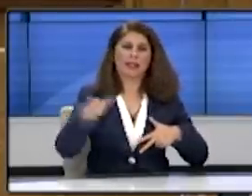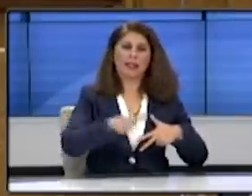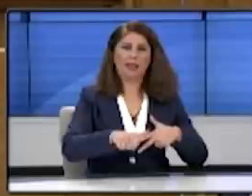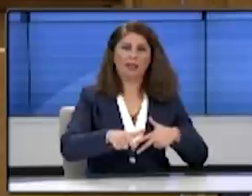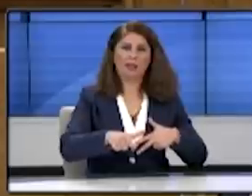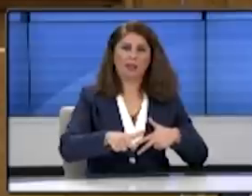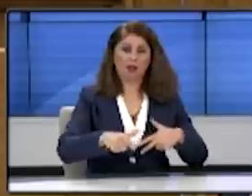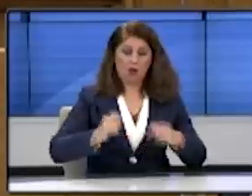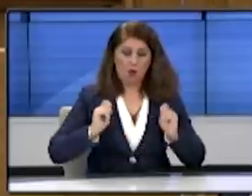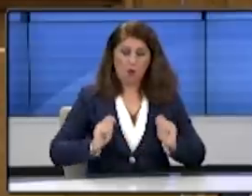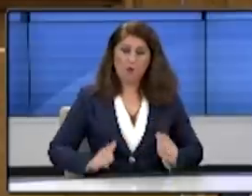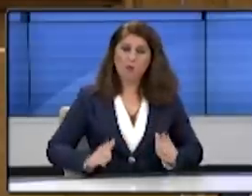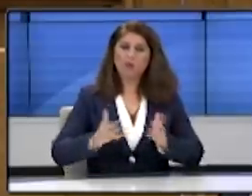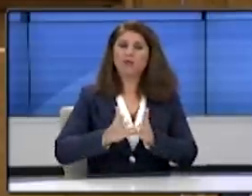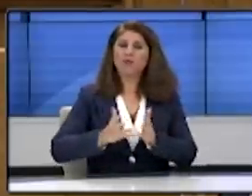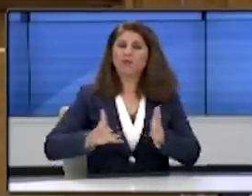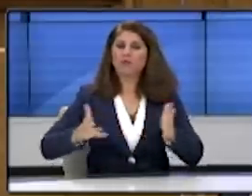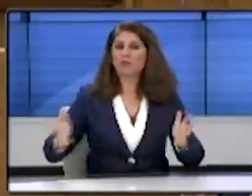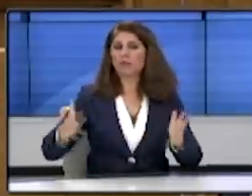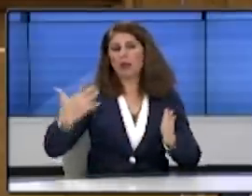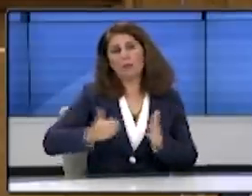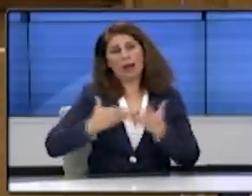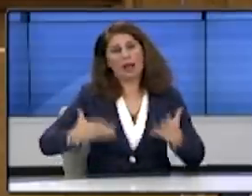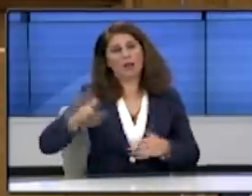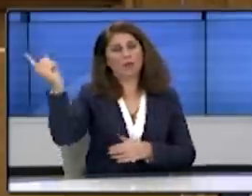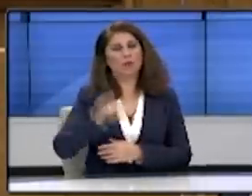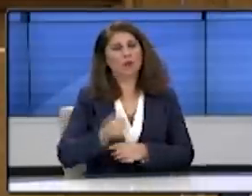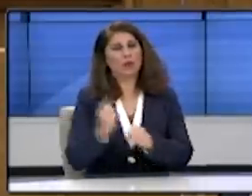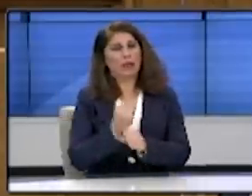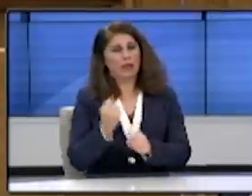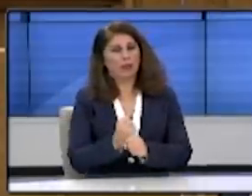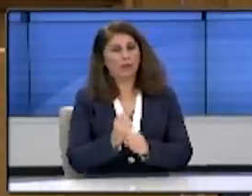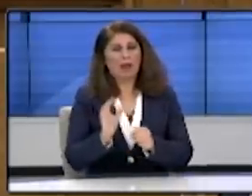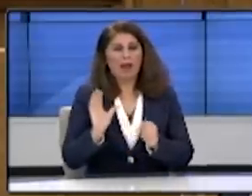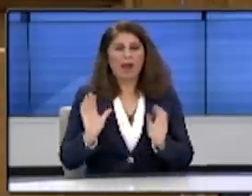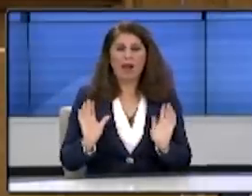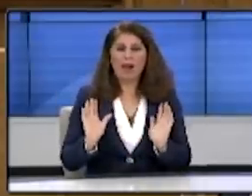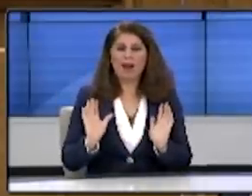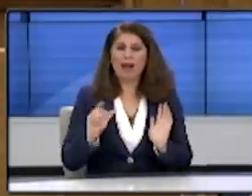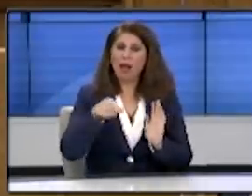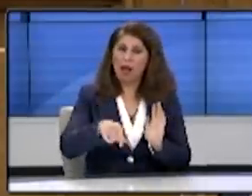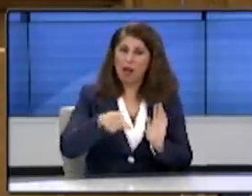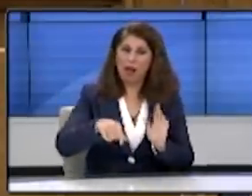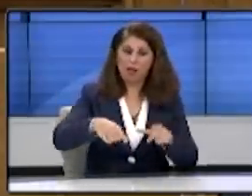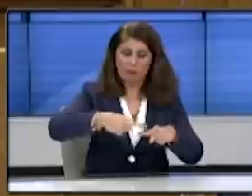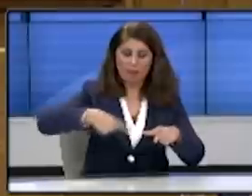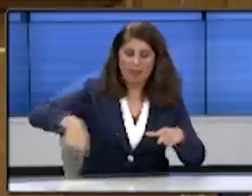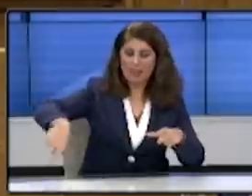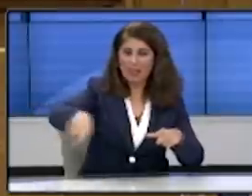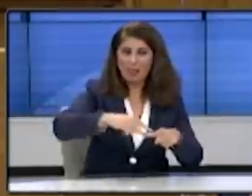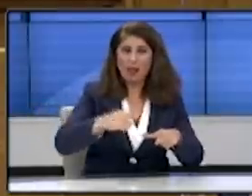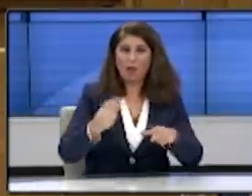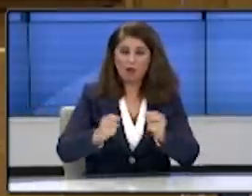μεγαλώσει η πίτα, δηλαδή ο πλούτος, για να πάρει μεγαλύτερο κομμάτι και ο εργαζόμενος. Όμως η πίτα πάρα πολλές